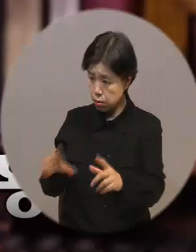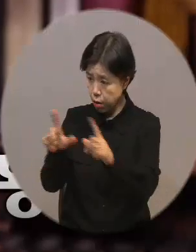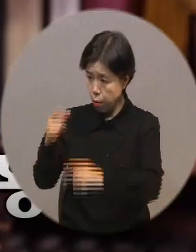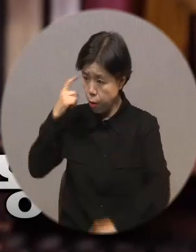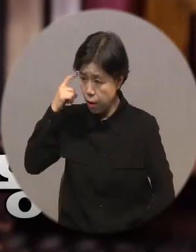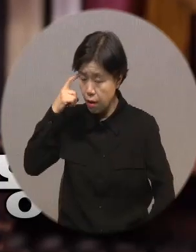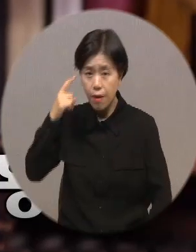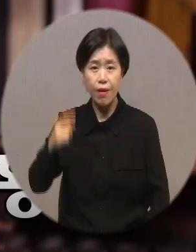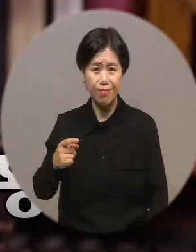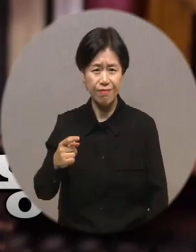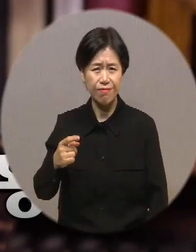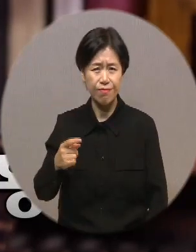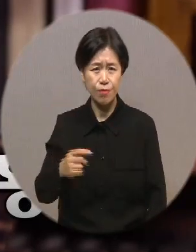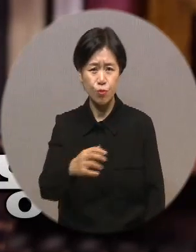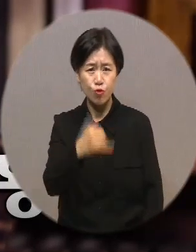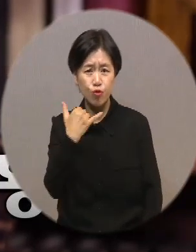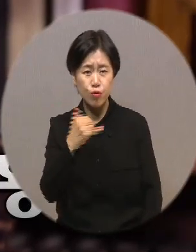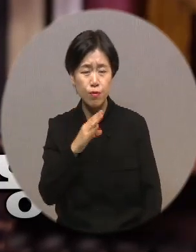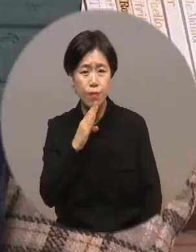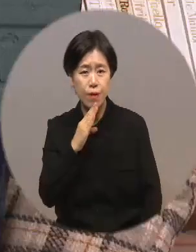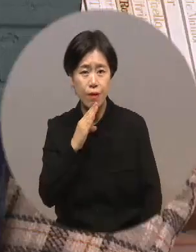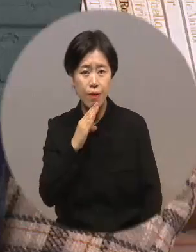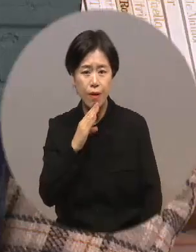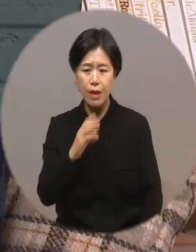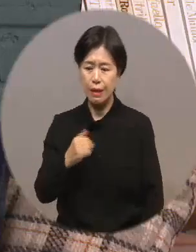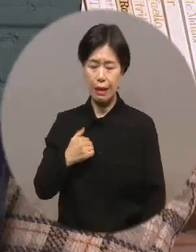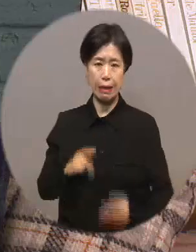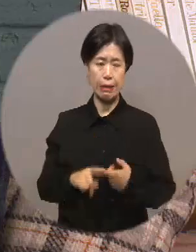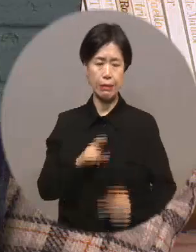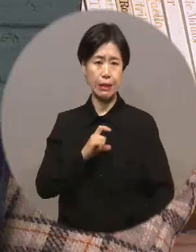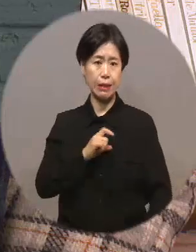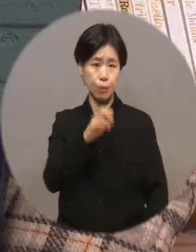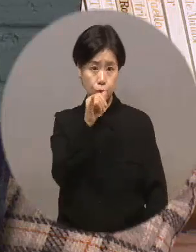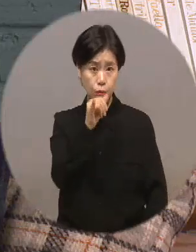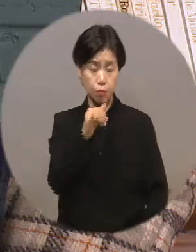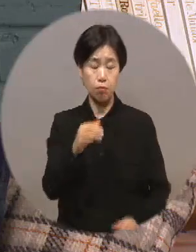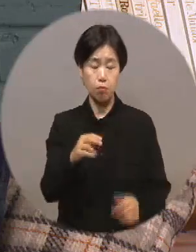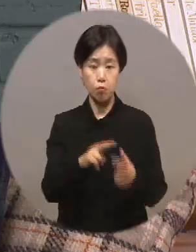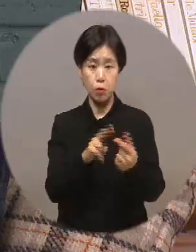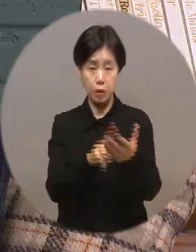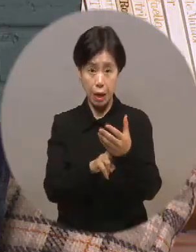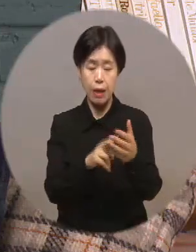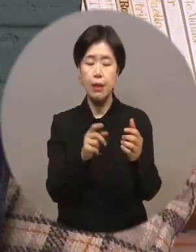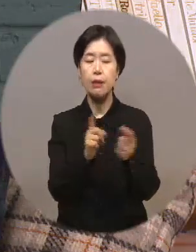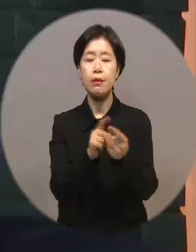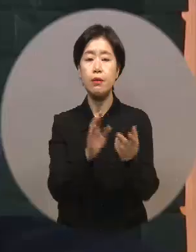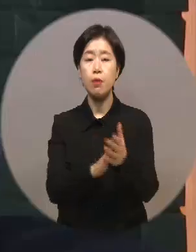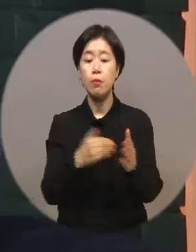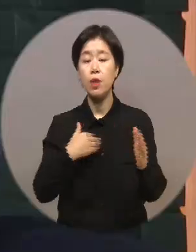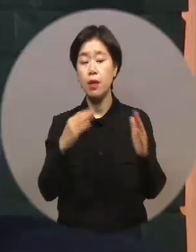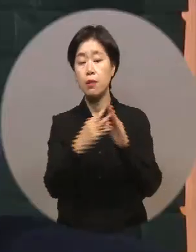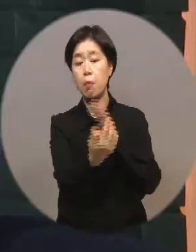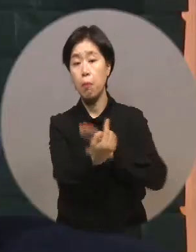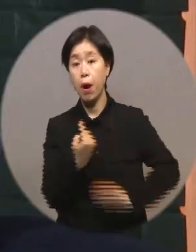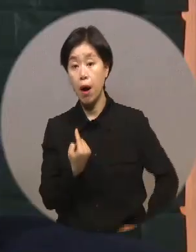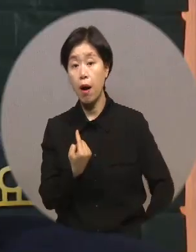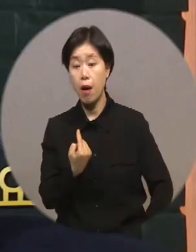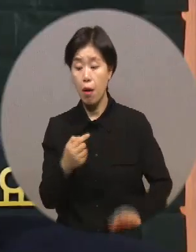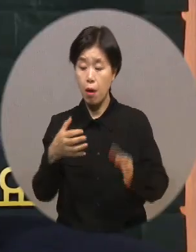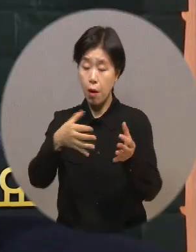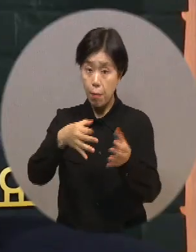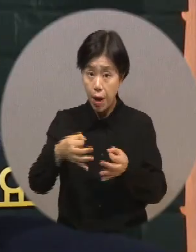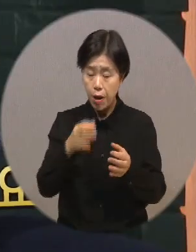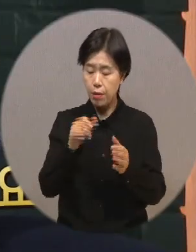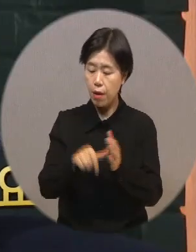수 있는 상황이에요. 네, 그런 상황이어서 형사님이 와서 저랑 얘기하고 저희 집 방문하고 보니까는 당신 보시기에 좀 따뜻해